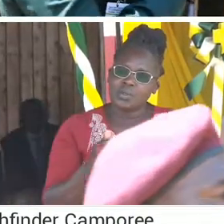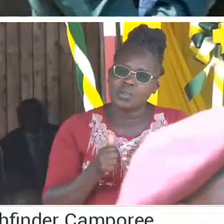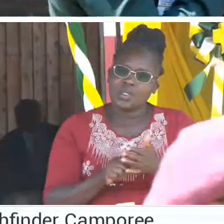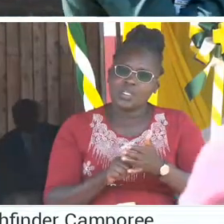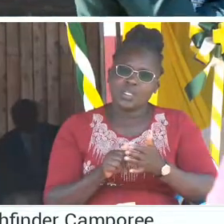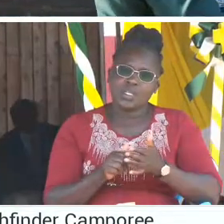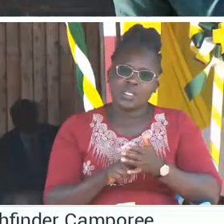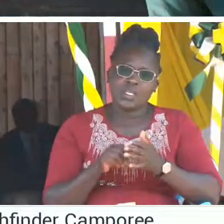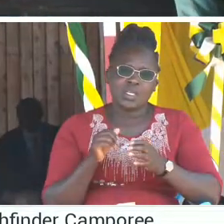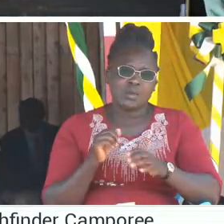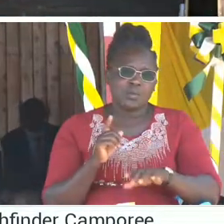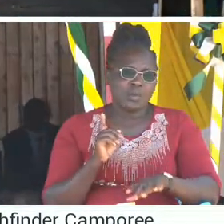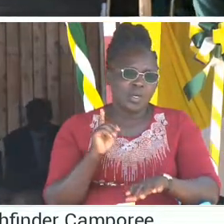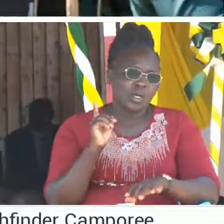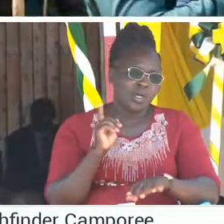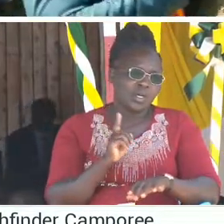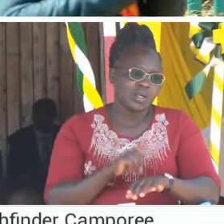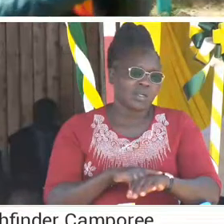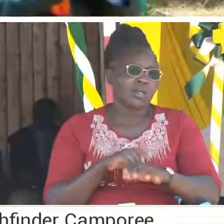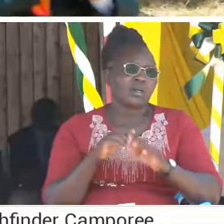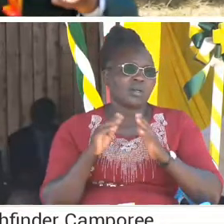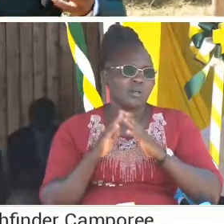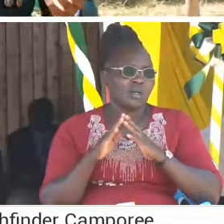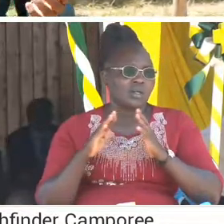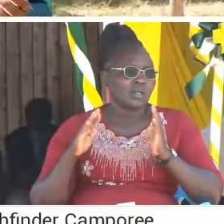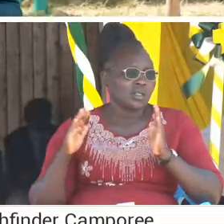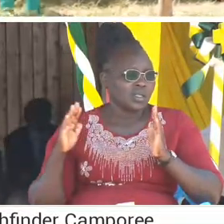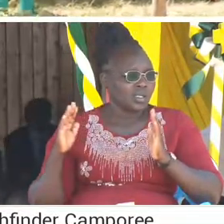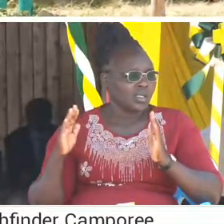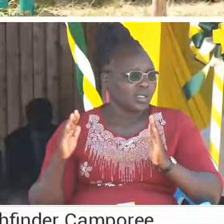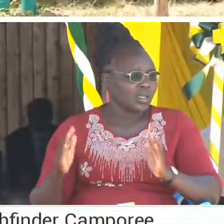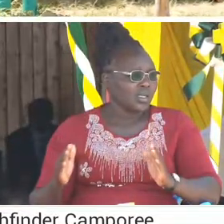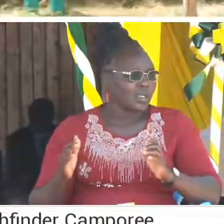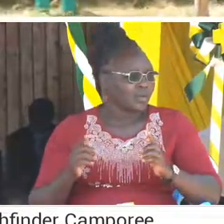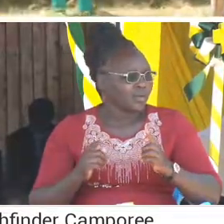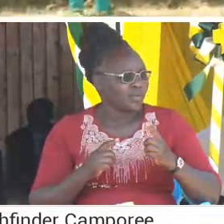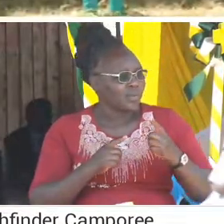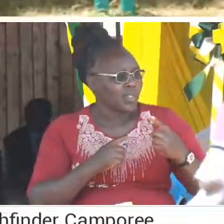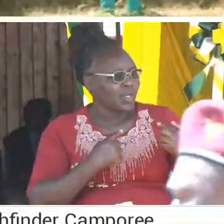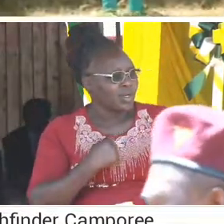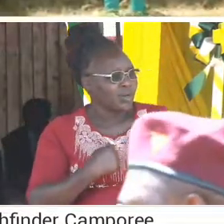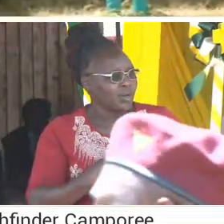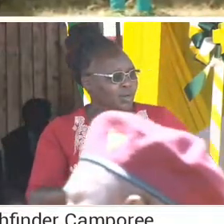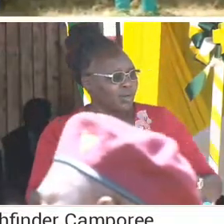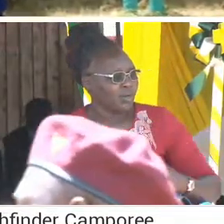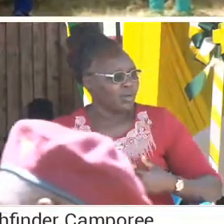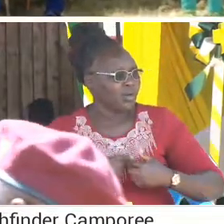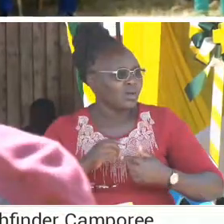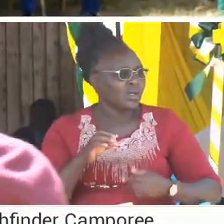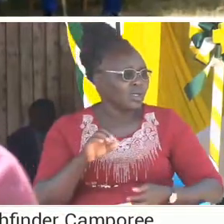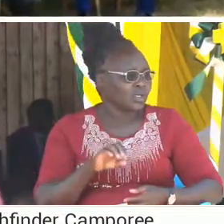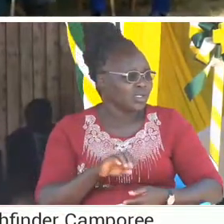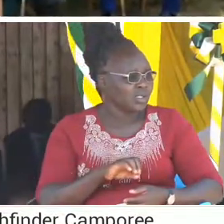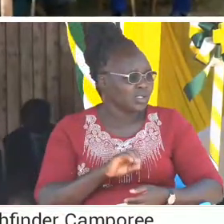taabu ni mara nyingi,